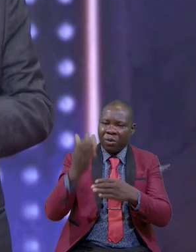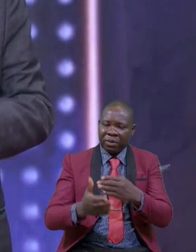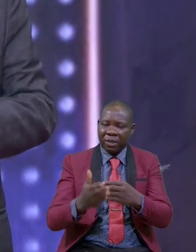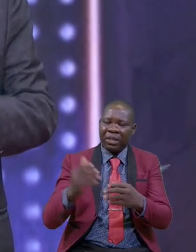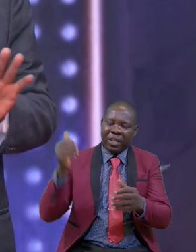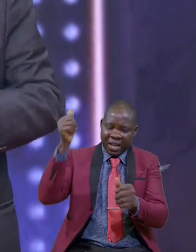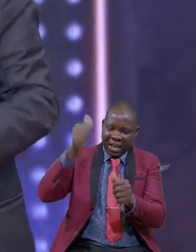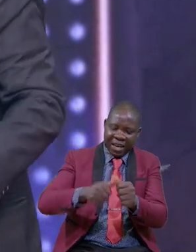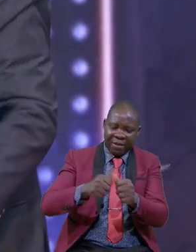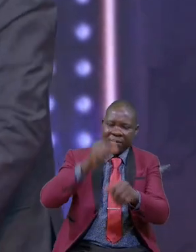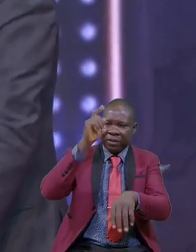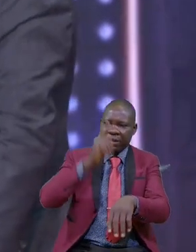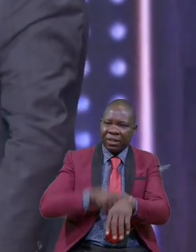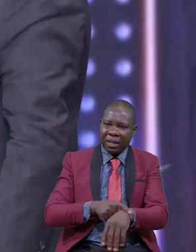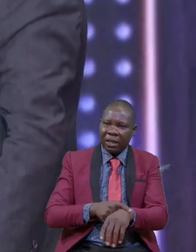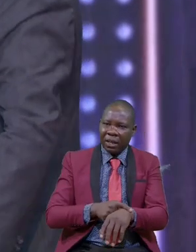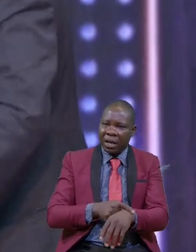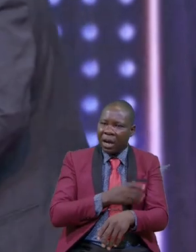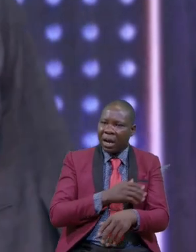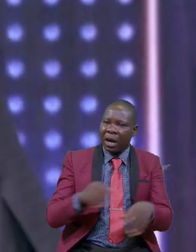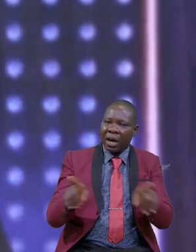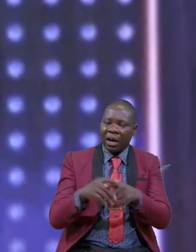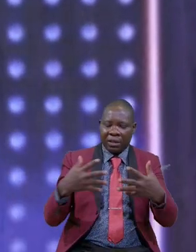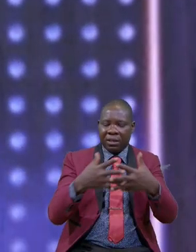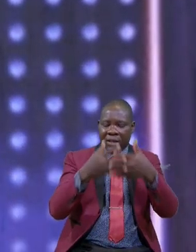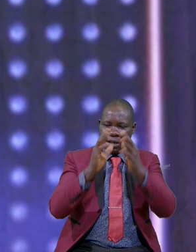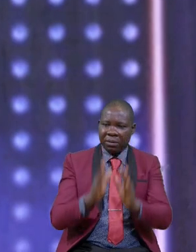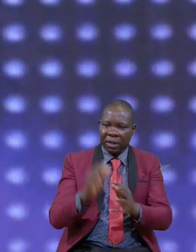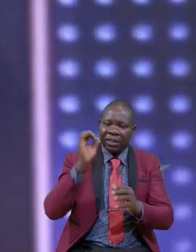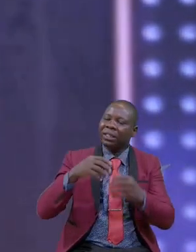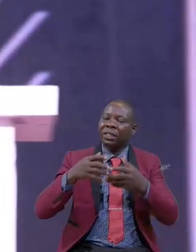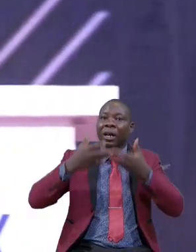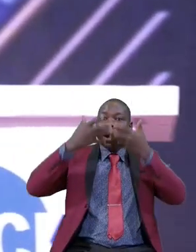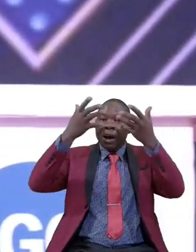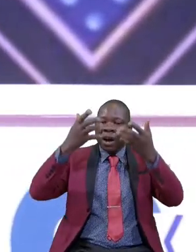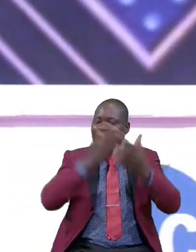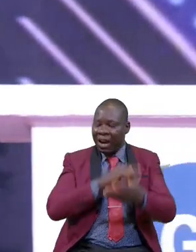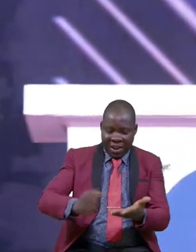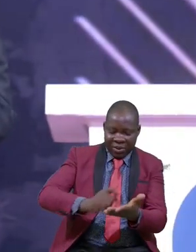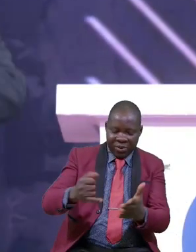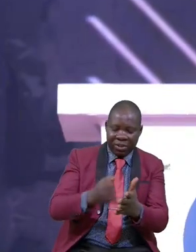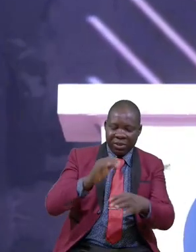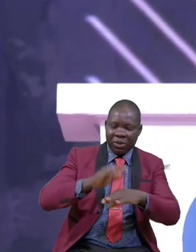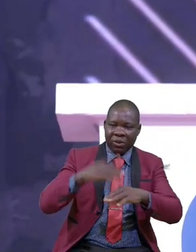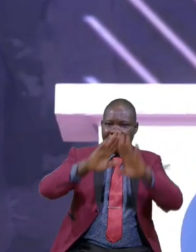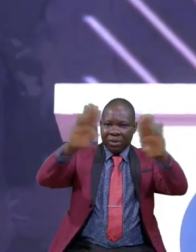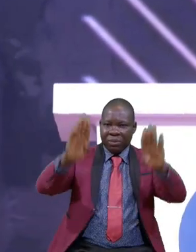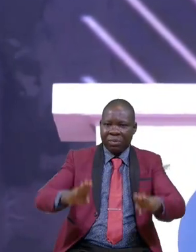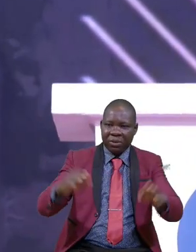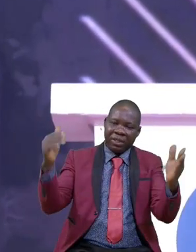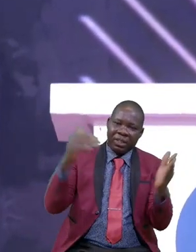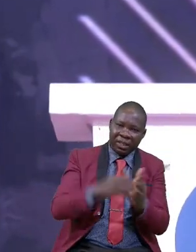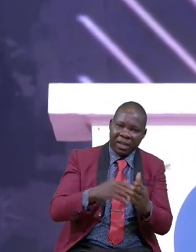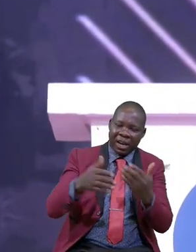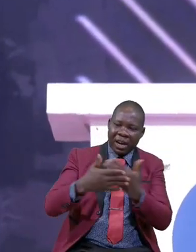en tant qu'Américain, wow. Il dit quoi? Ah, il est encore allé écrire ça au tableau. When we finished et quand that nous avons fini cette session, somebody, quelqu'un